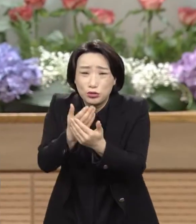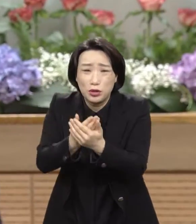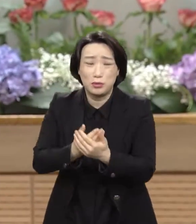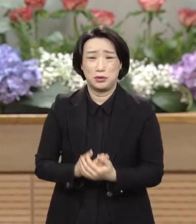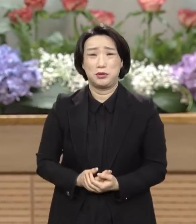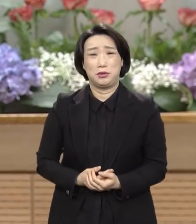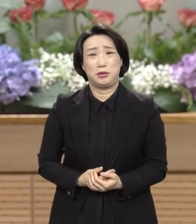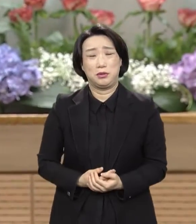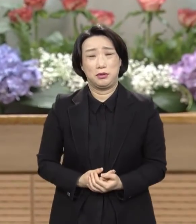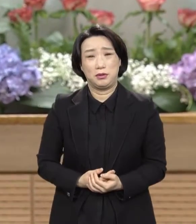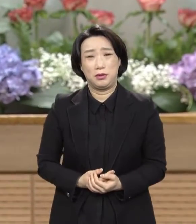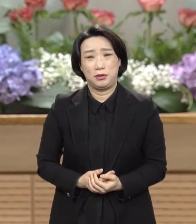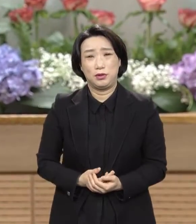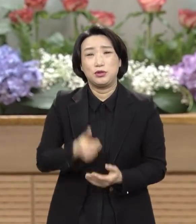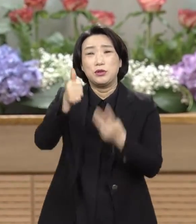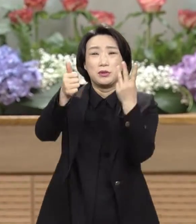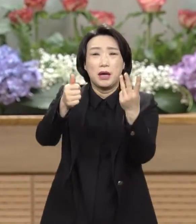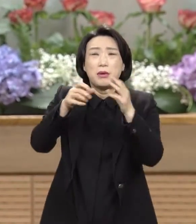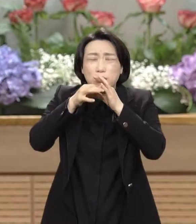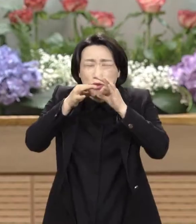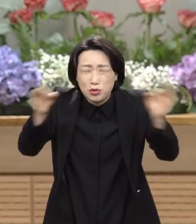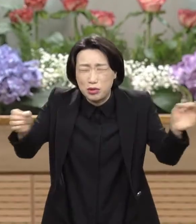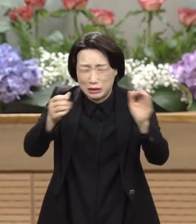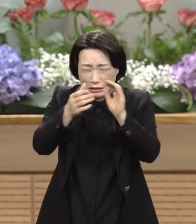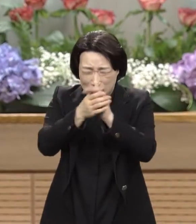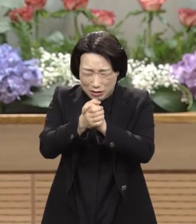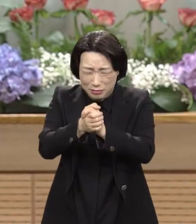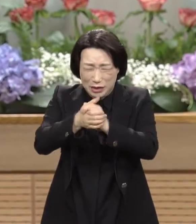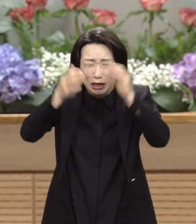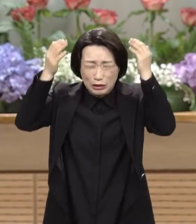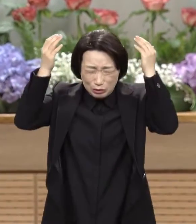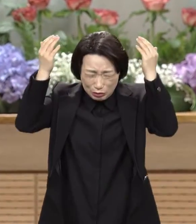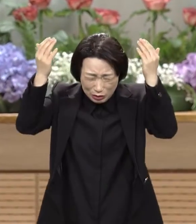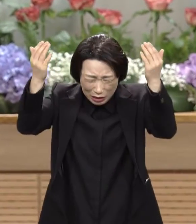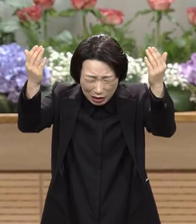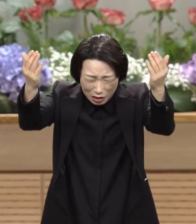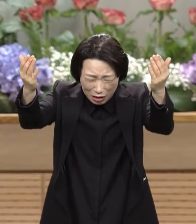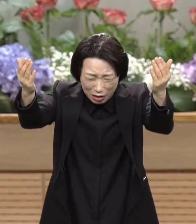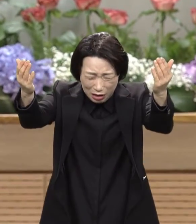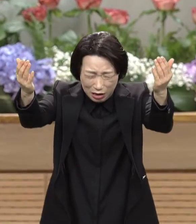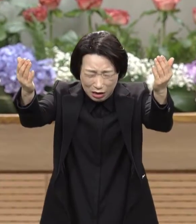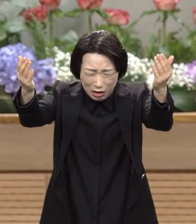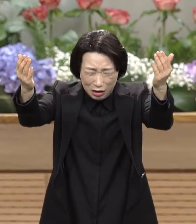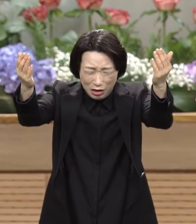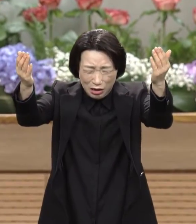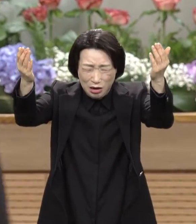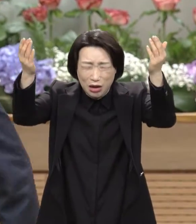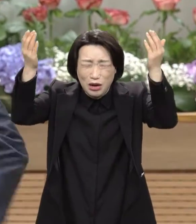용서하시옵소서. 주여 삼창하고 기도하시겠습니다. 주여!